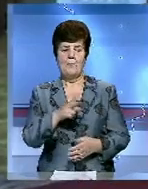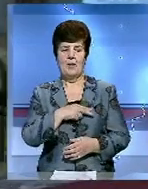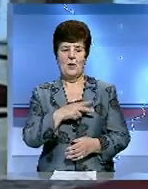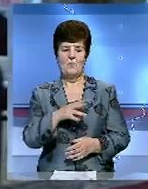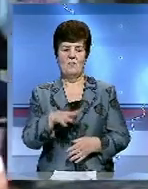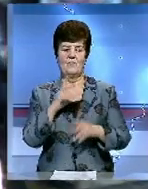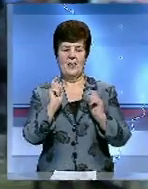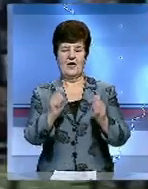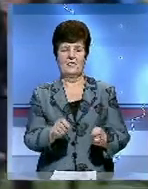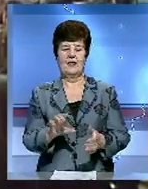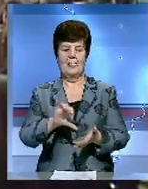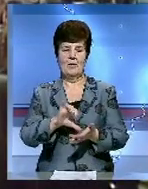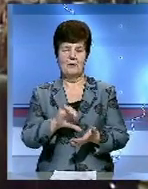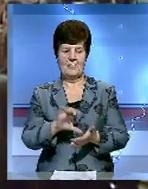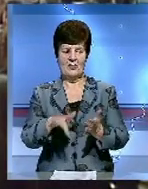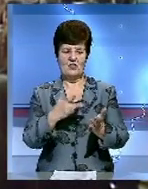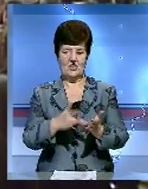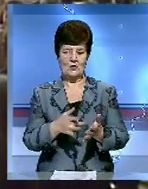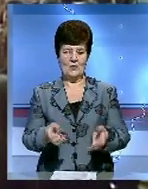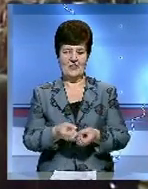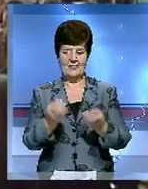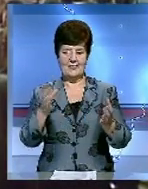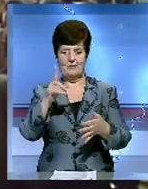de reprezentantul Centrului de Zi Speranța.